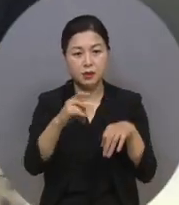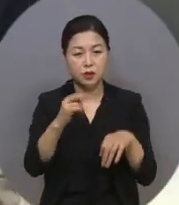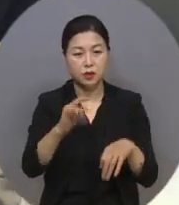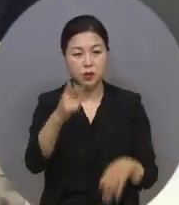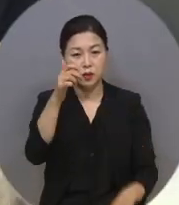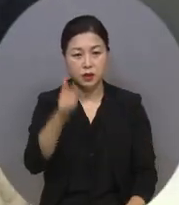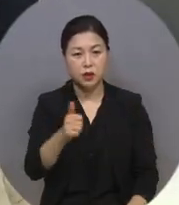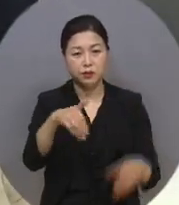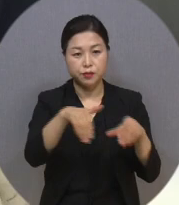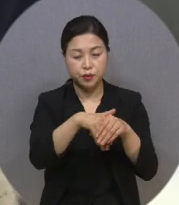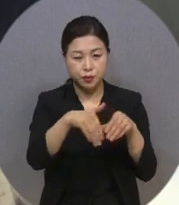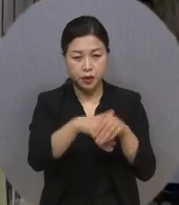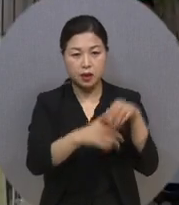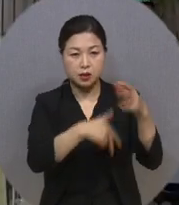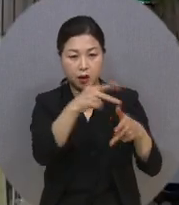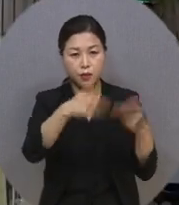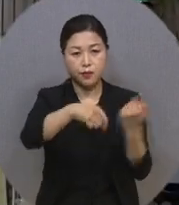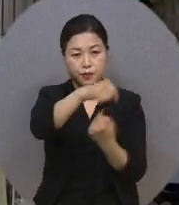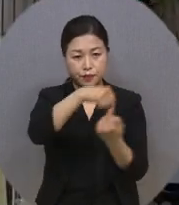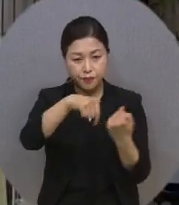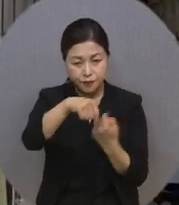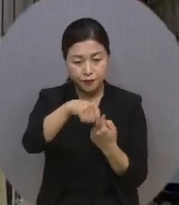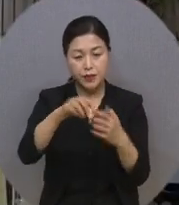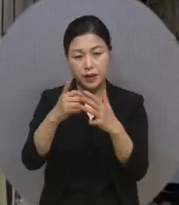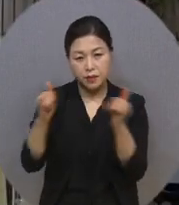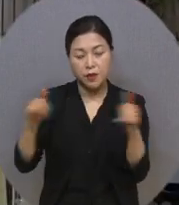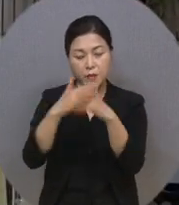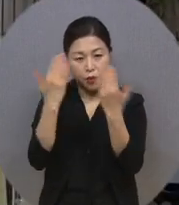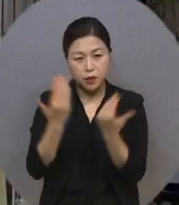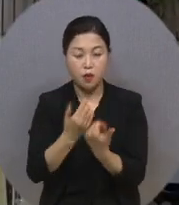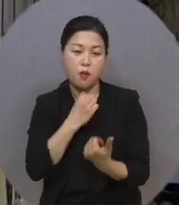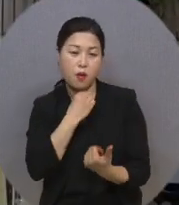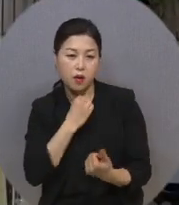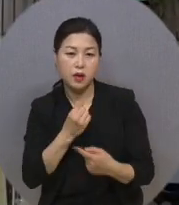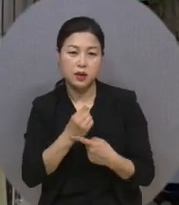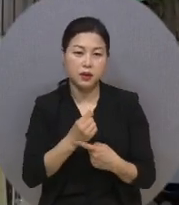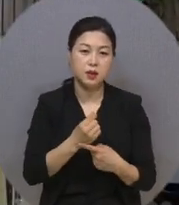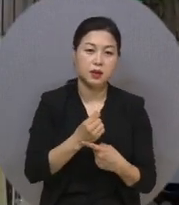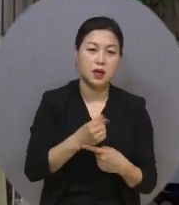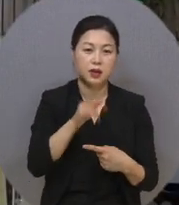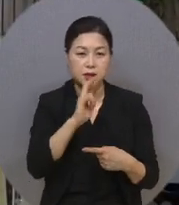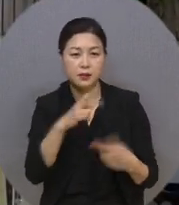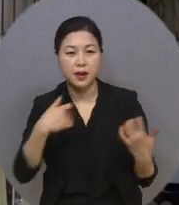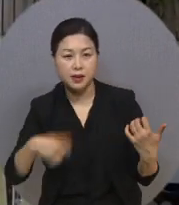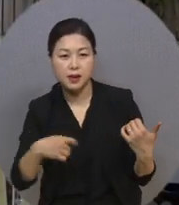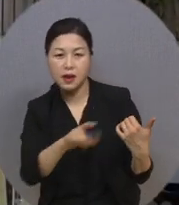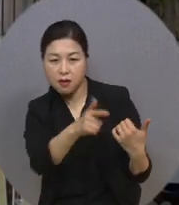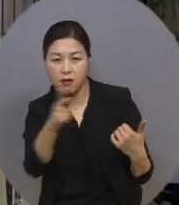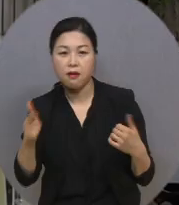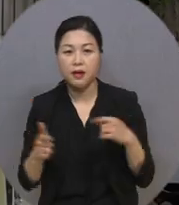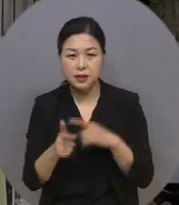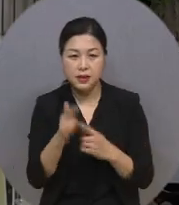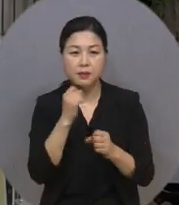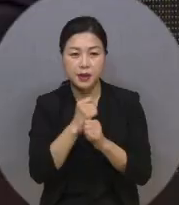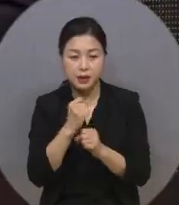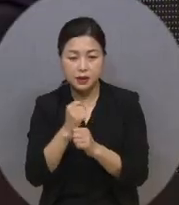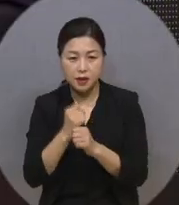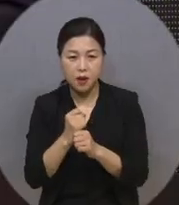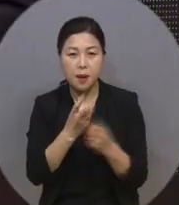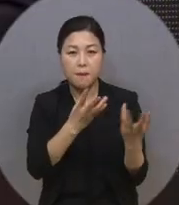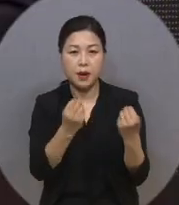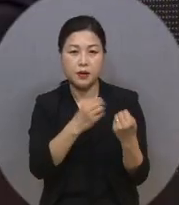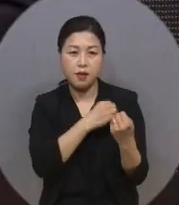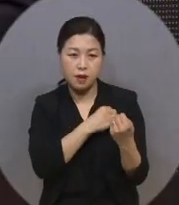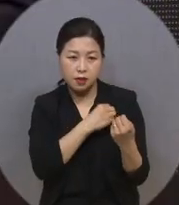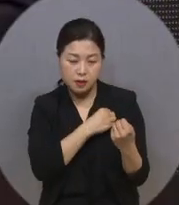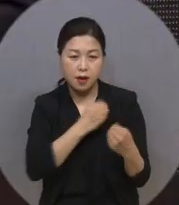문화 프로그램을 운영하며 누구나 원하는 악기로 배울 수 있는 길을 만들어 많은 회원들로부터 찬사를 받고